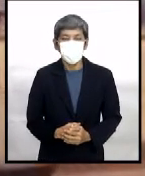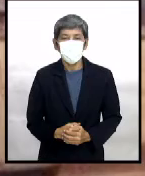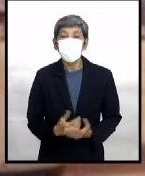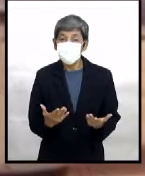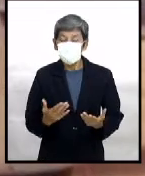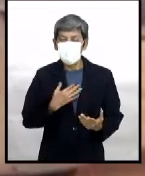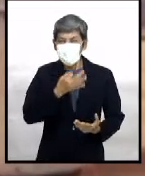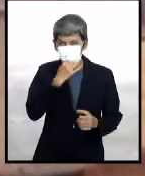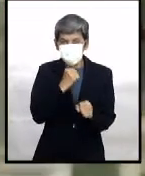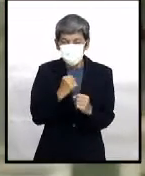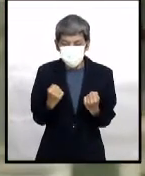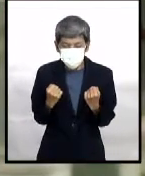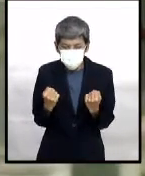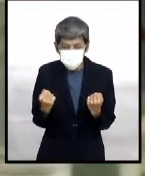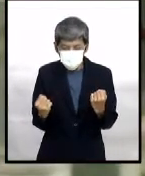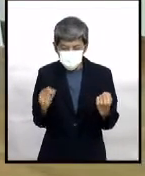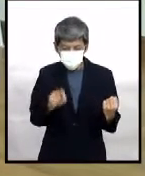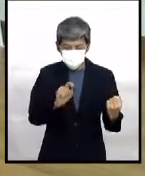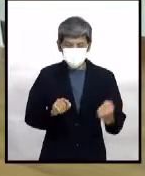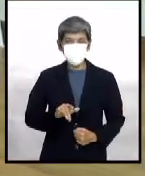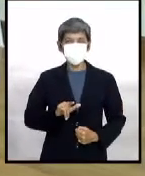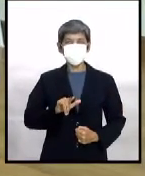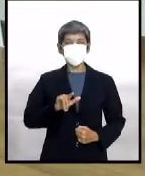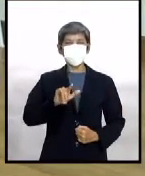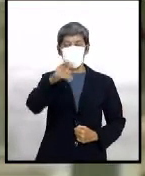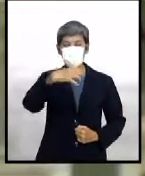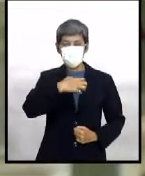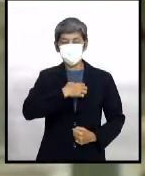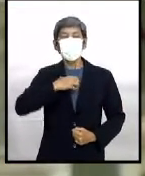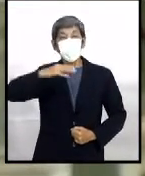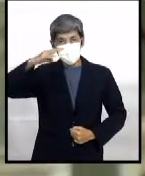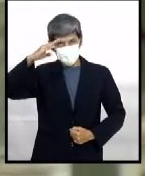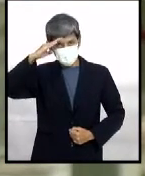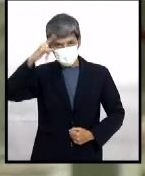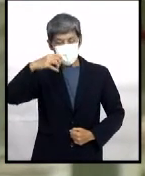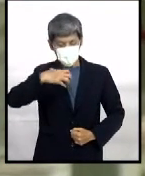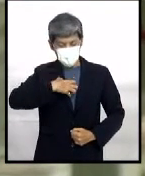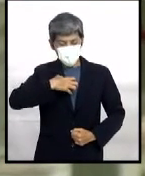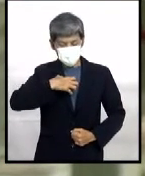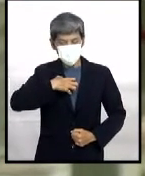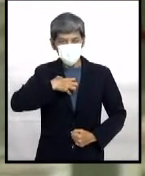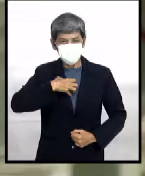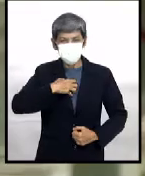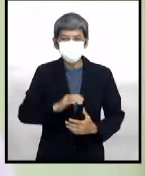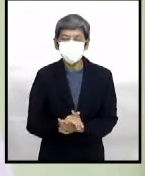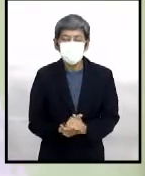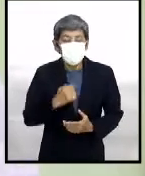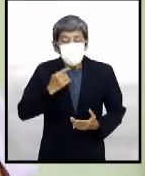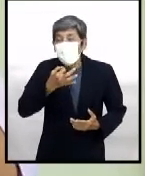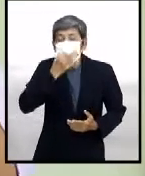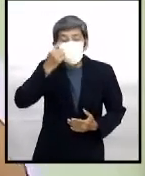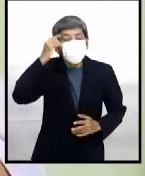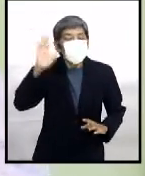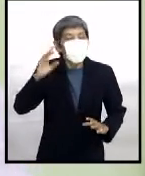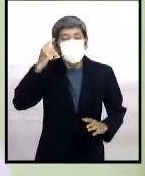ใช่ไหมครับอย่างนั้น ใช่ไหมใช่ทำไมอ่ะ เด็กๆเนี่ยผมเผอิญอยากเป็นทหารอากาศนักบินนะครับไม่คิดถึงอา